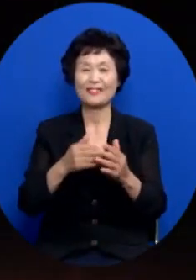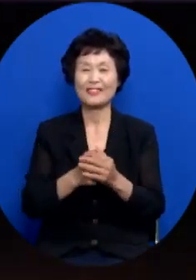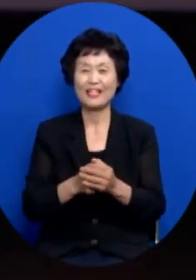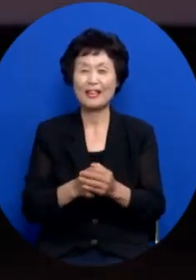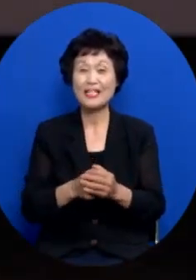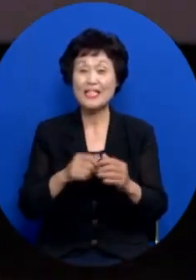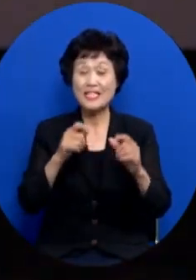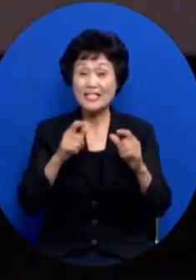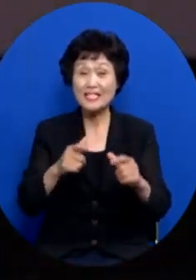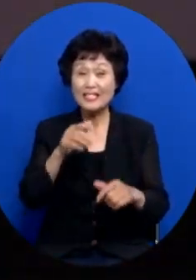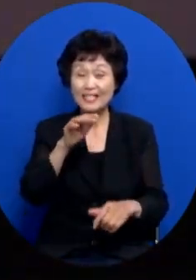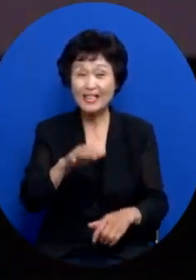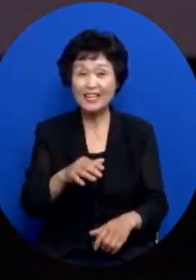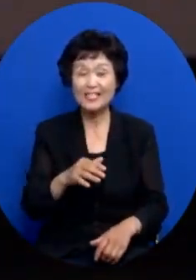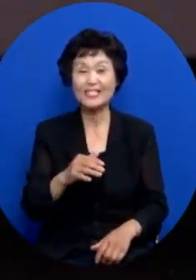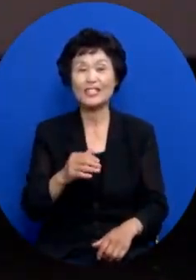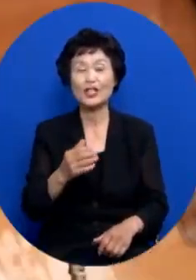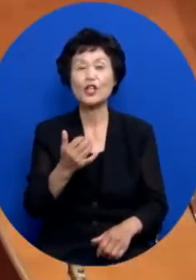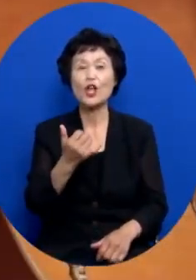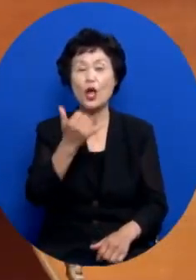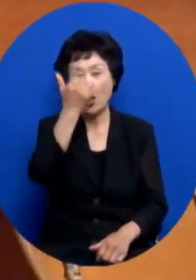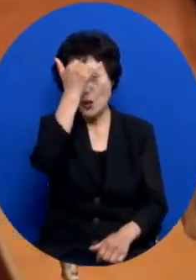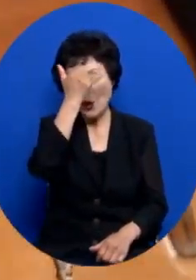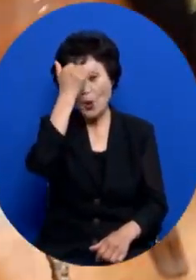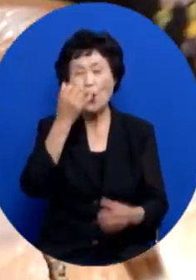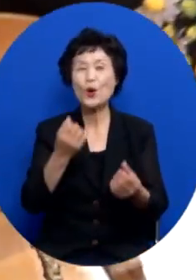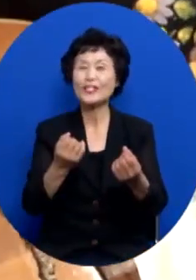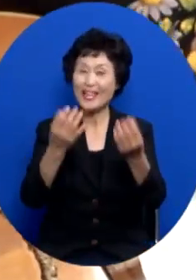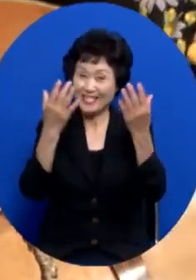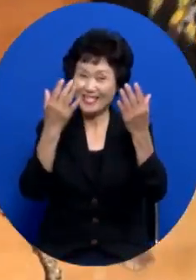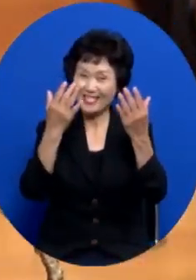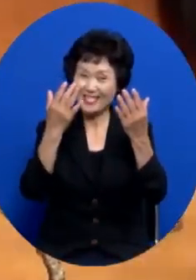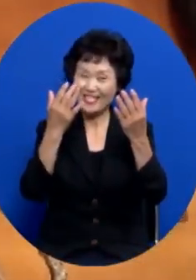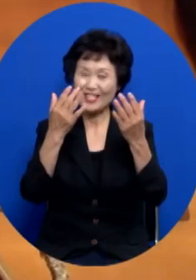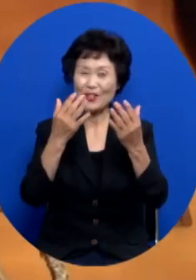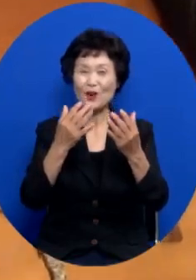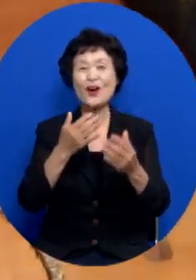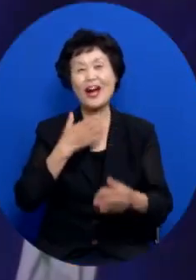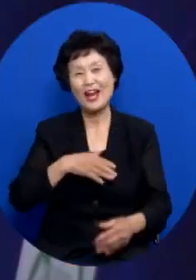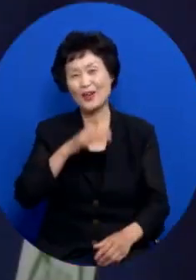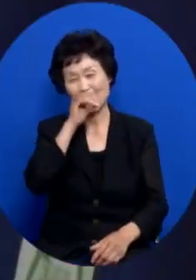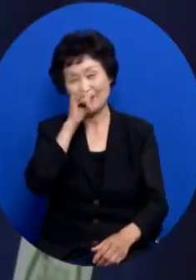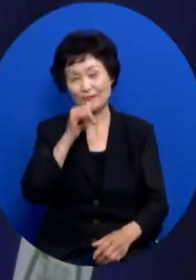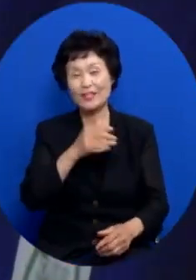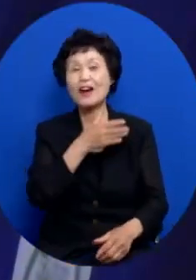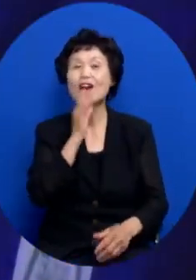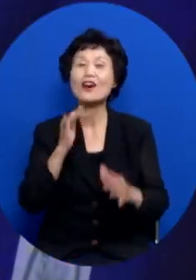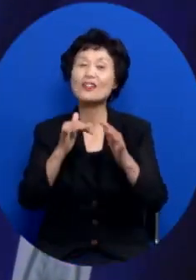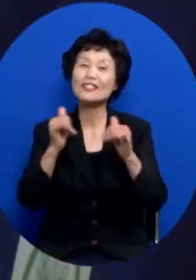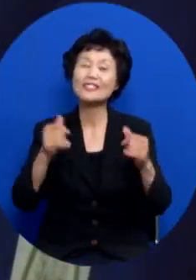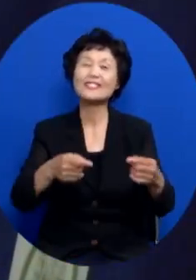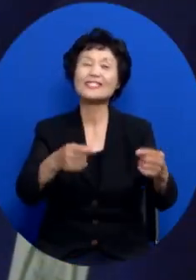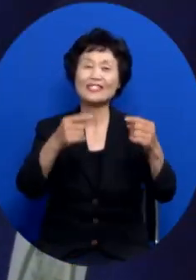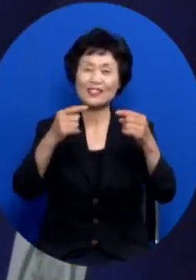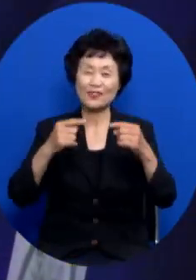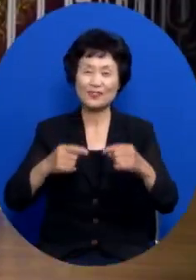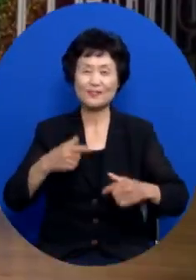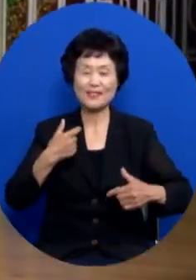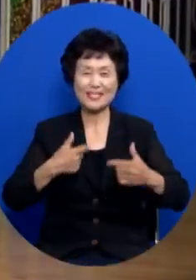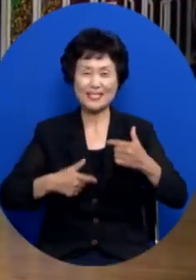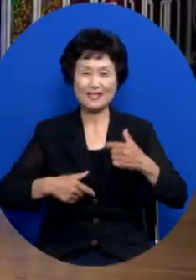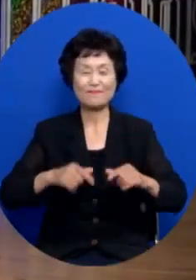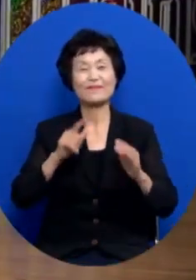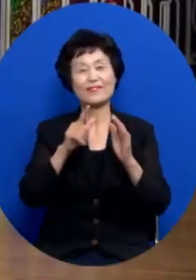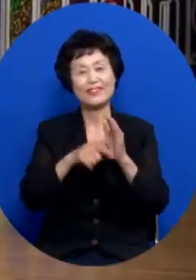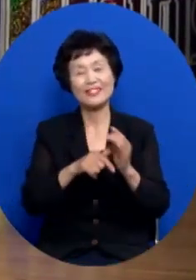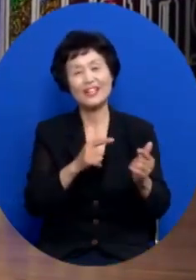이 지역에서는 이제 효잔치라는 개념으로 더 많이 알고 계시고요. 어르신들이 동참하셔서 굉장히 기쁜 시간으로 보내고 있습니다.